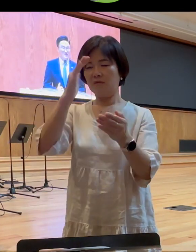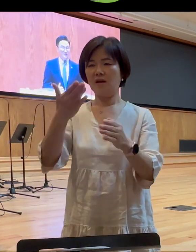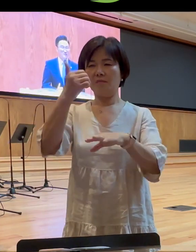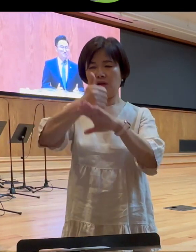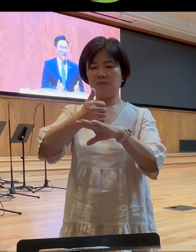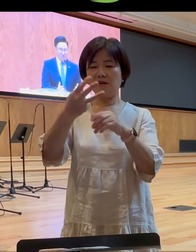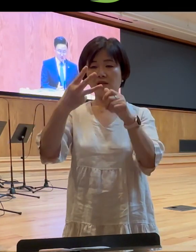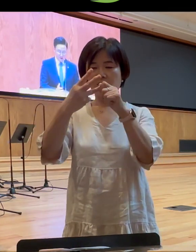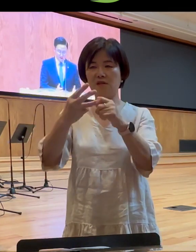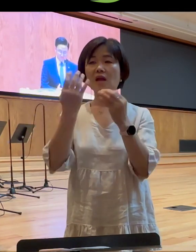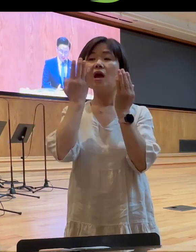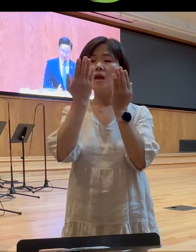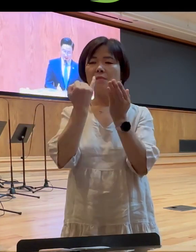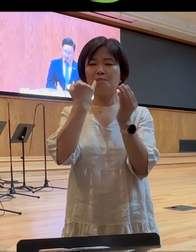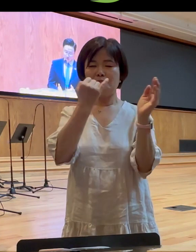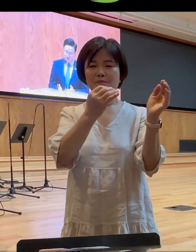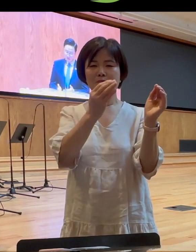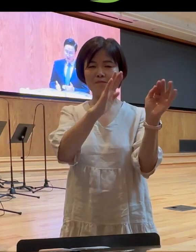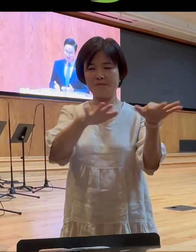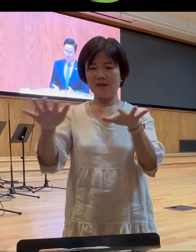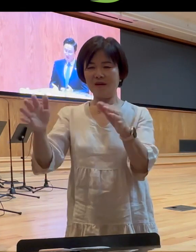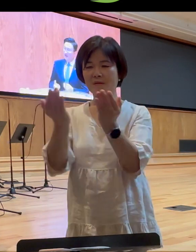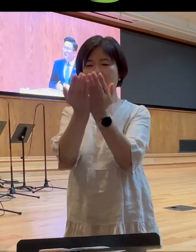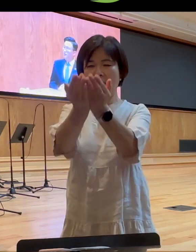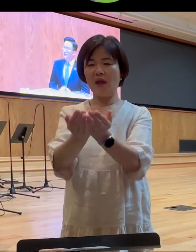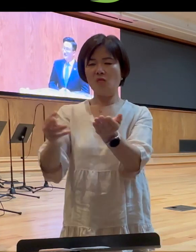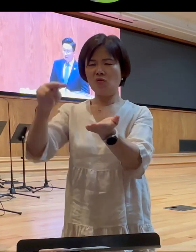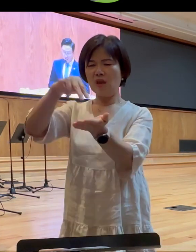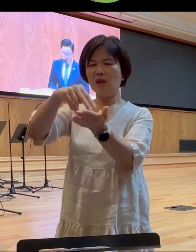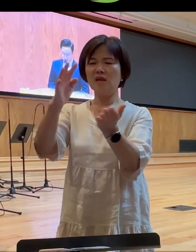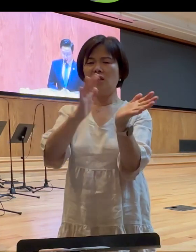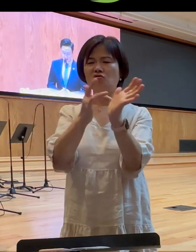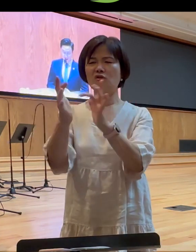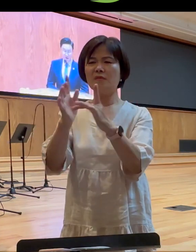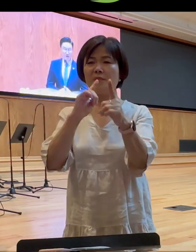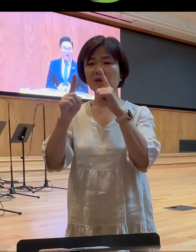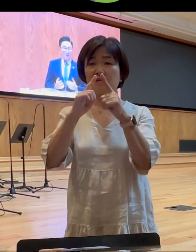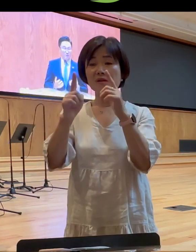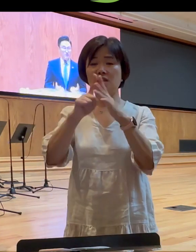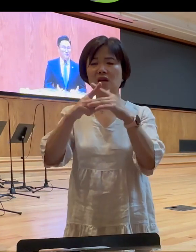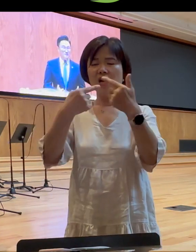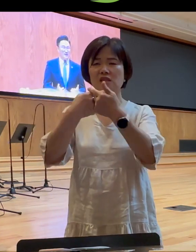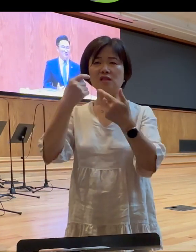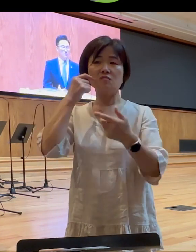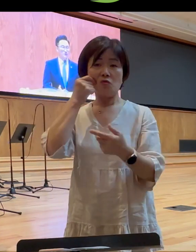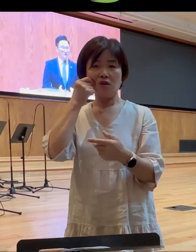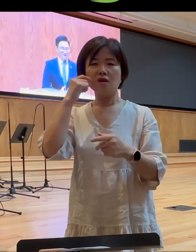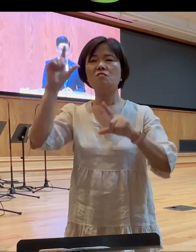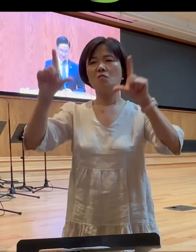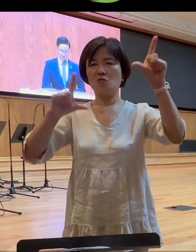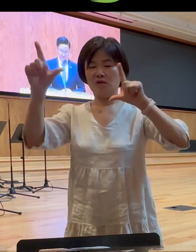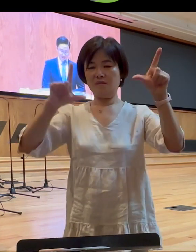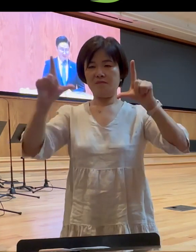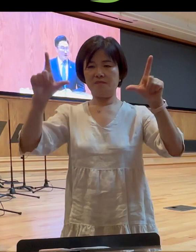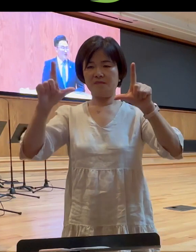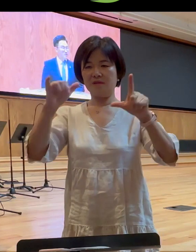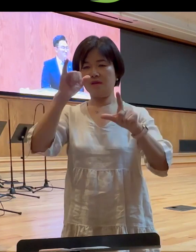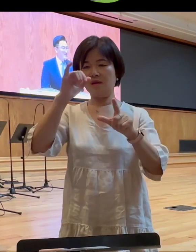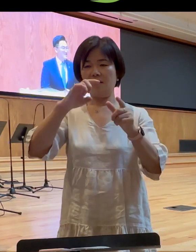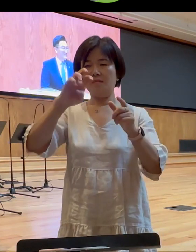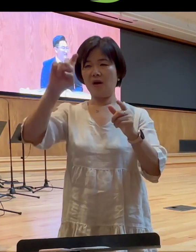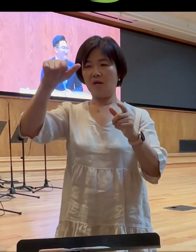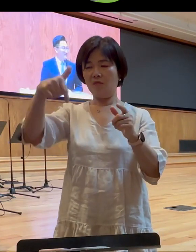마지막 장면은 배 위에 예수님이 말씀을 이해하지 못하는 제자들의 모습을 다루고 있는데요,